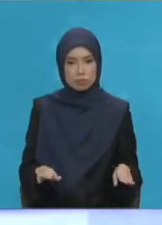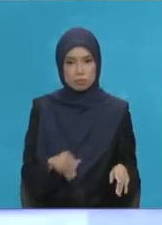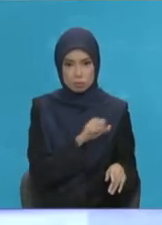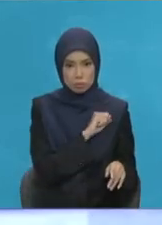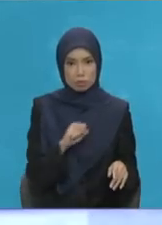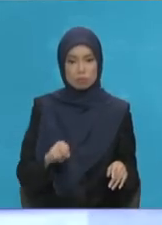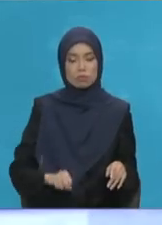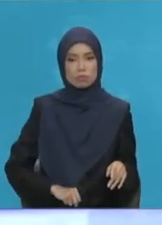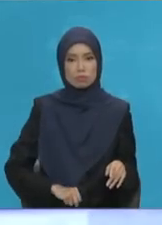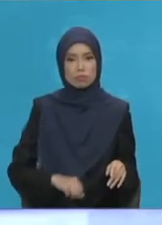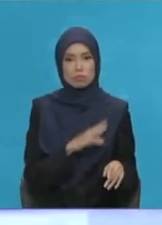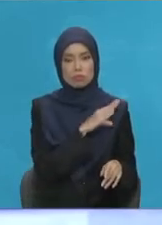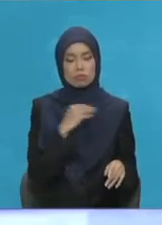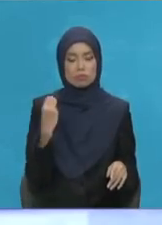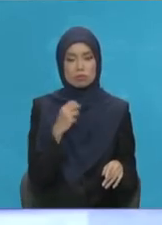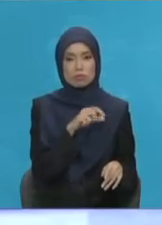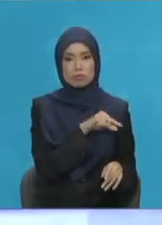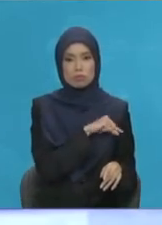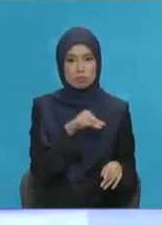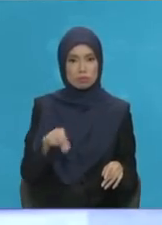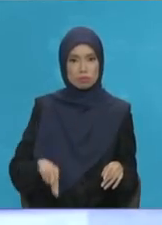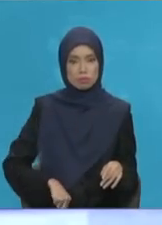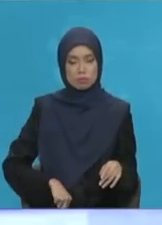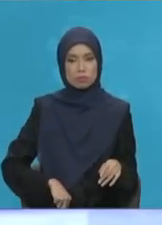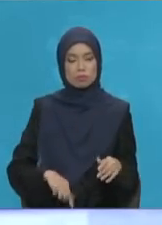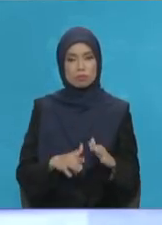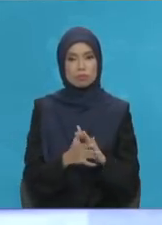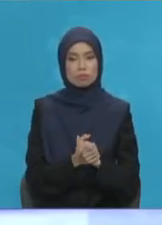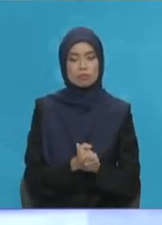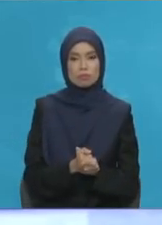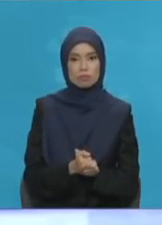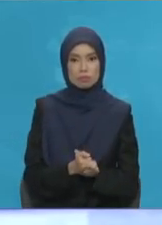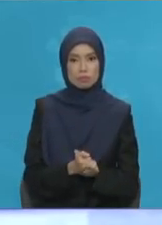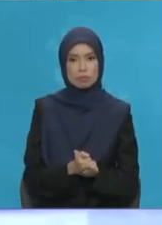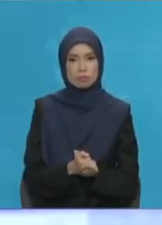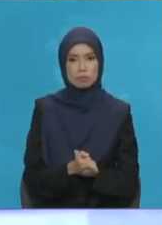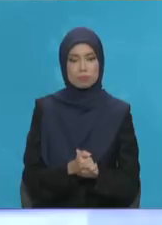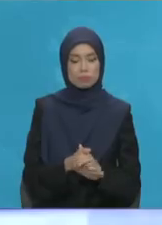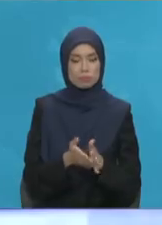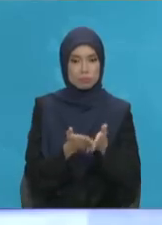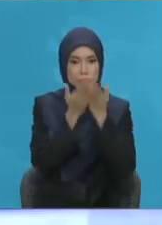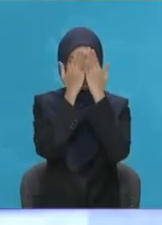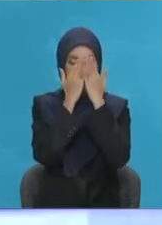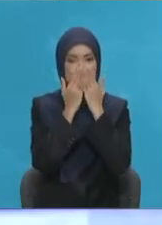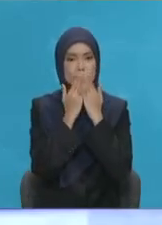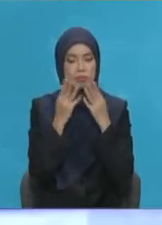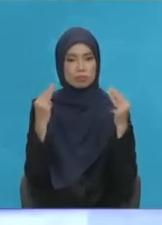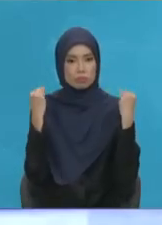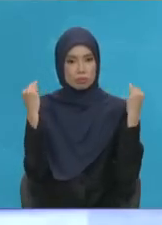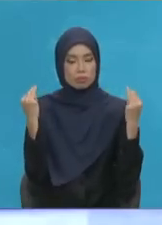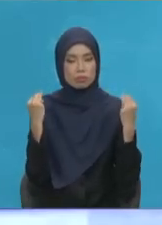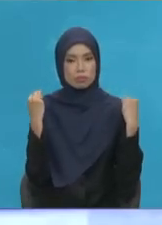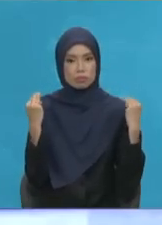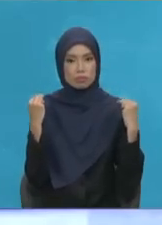Alhamdulillah majelis istiadat dan mengantar tanda di Raja dan bertunangan di Raja telah